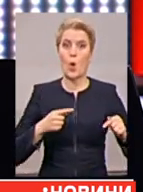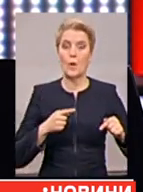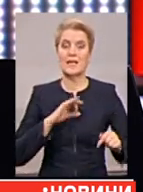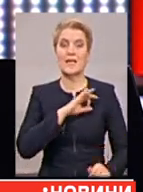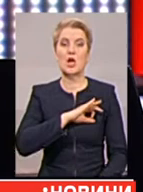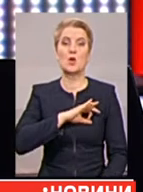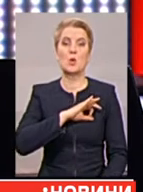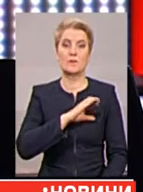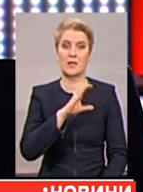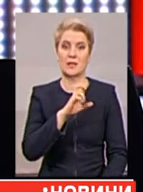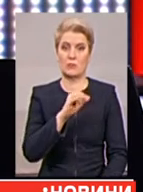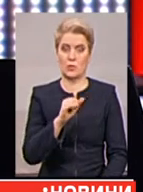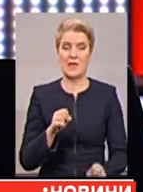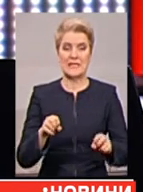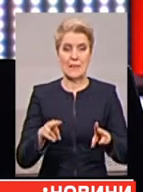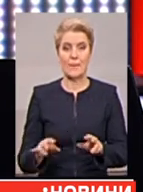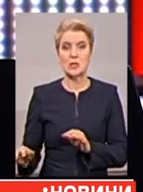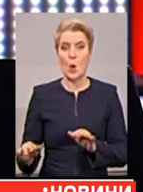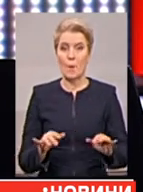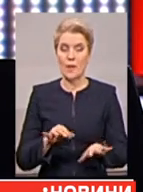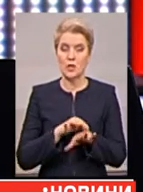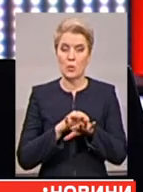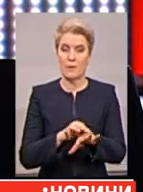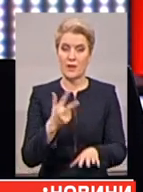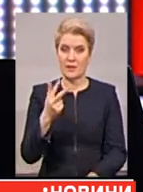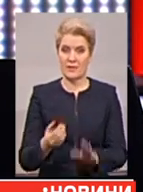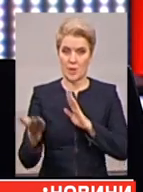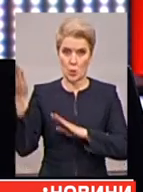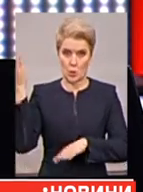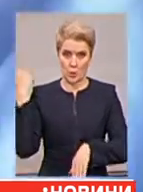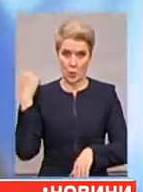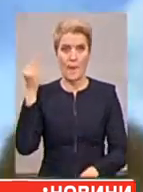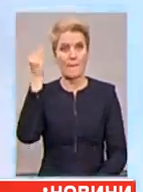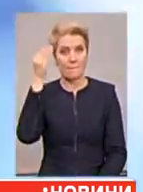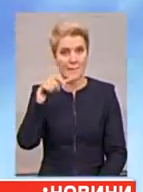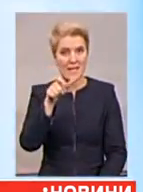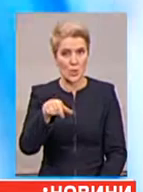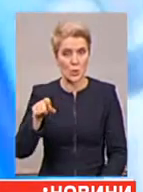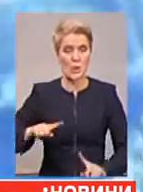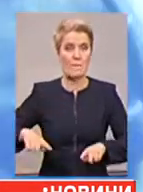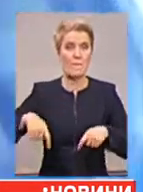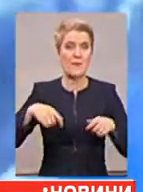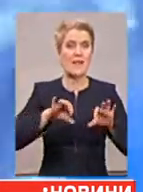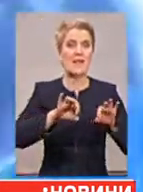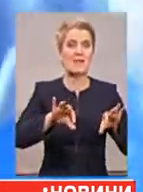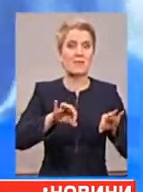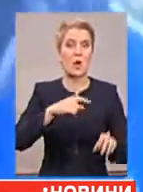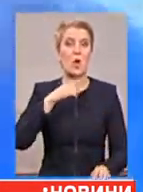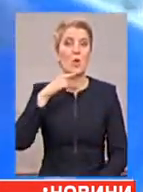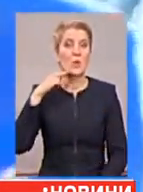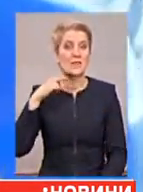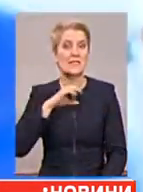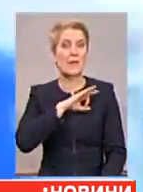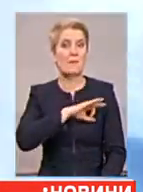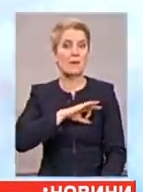Сергій Левченко. Спецоперацію провели 3 дні тому. Підозрюють їх у тому, що передавали інформацію російським спецслужбам,